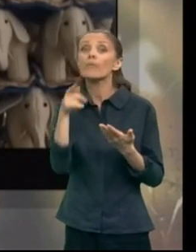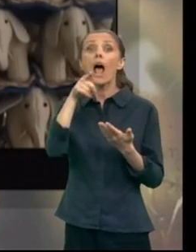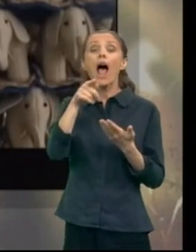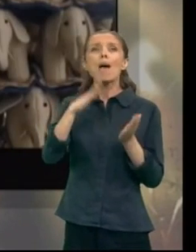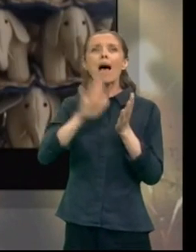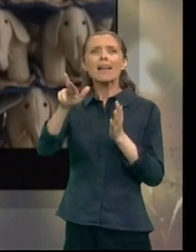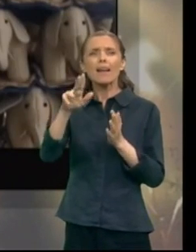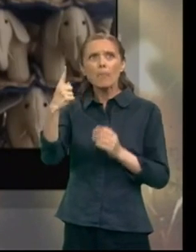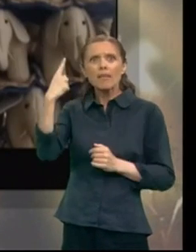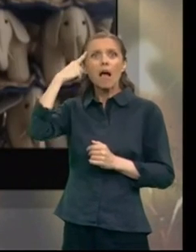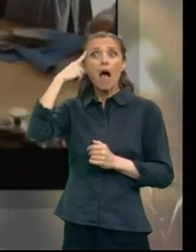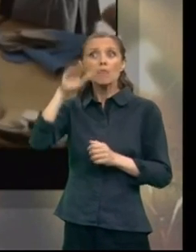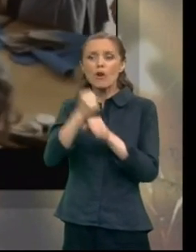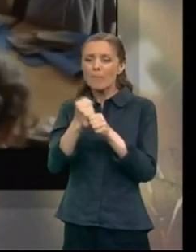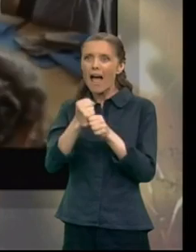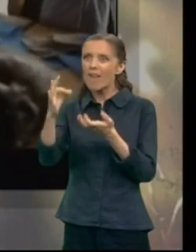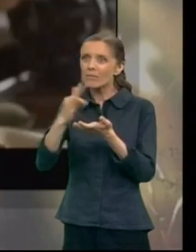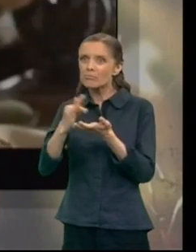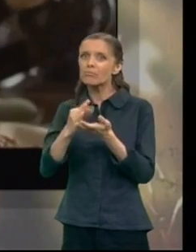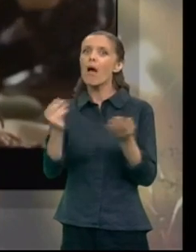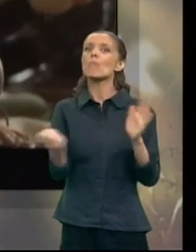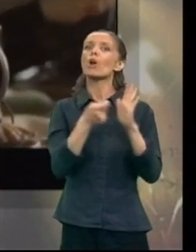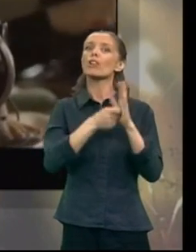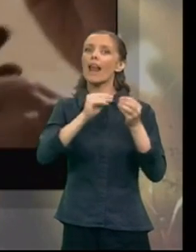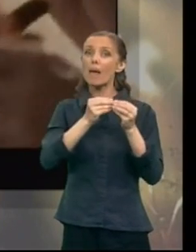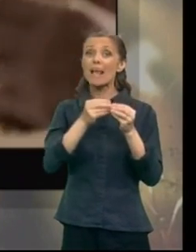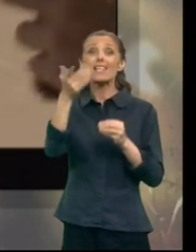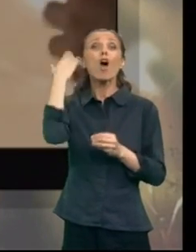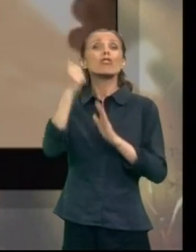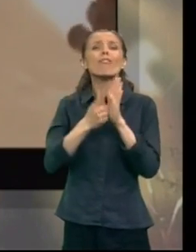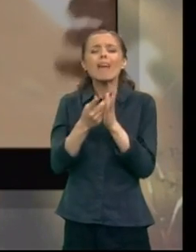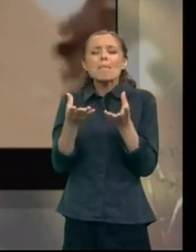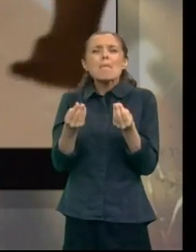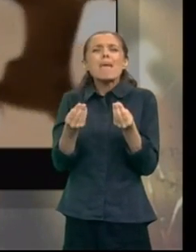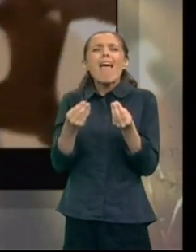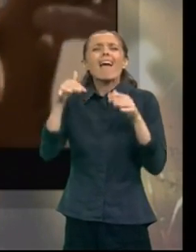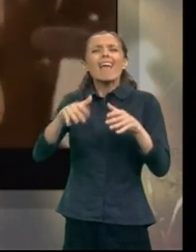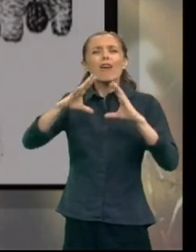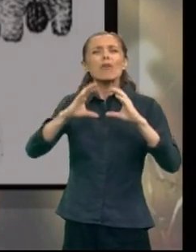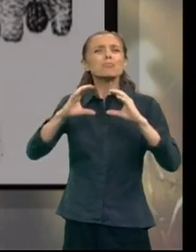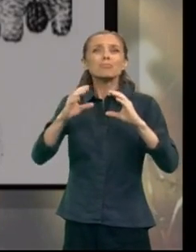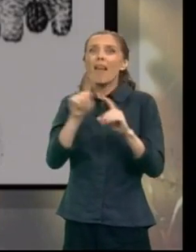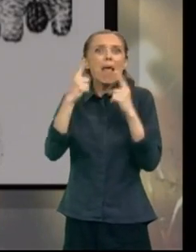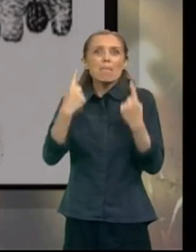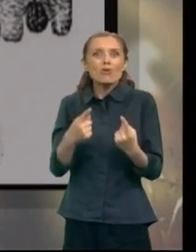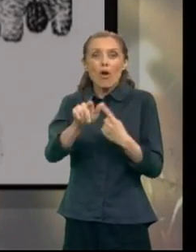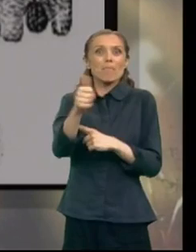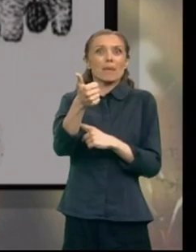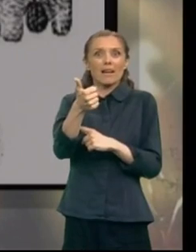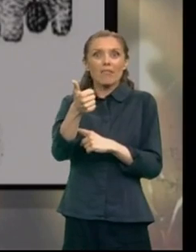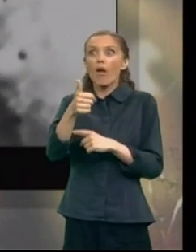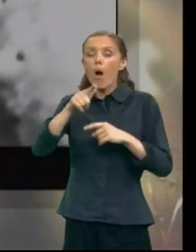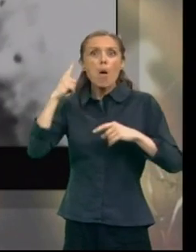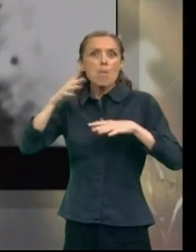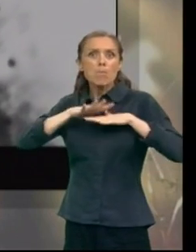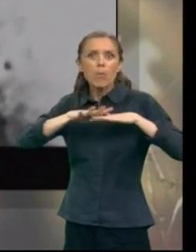došao je na ideju da ih prodaju na pijaci. Meke, punjene igračke su tada bile novost, pa su doživjele veliki uspeh. Uskoro su počeli da prave